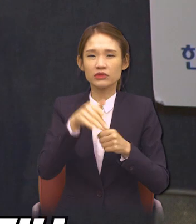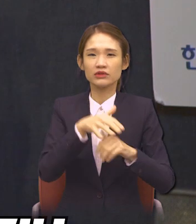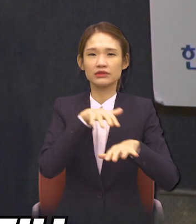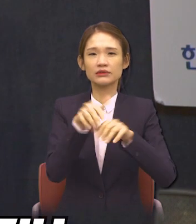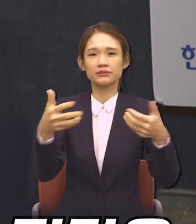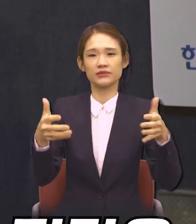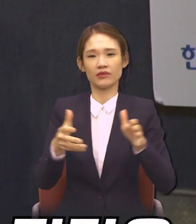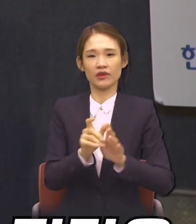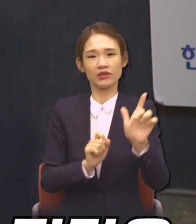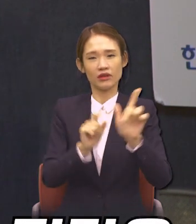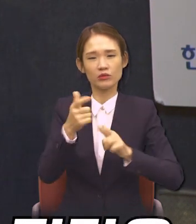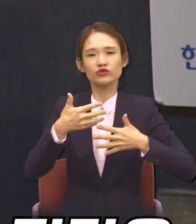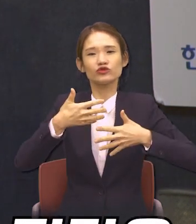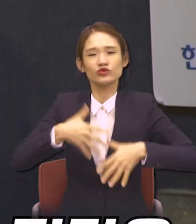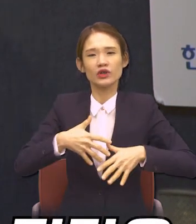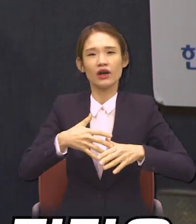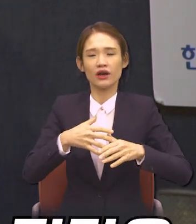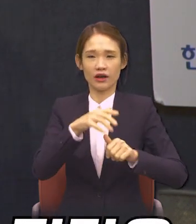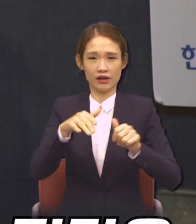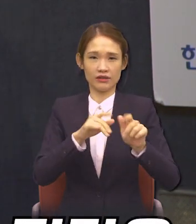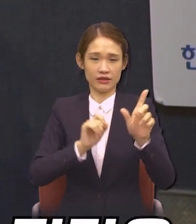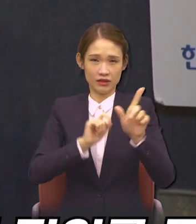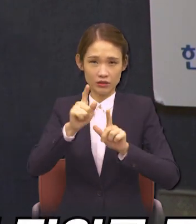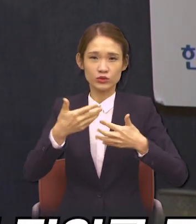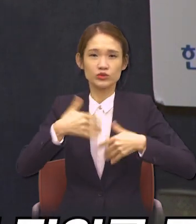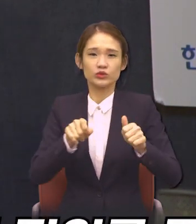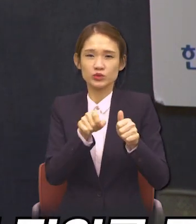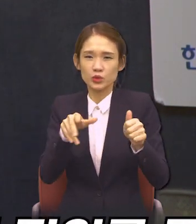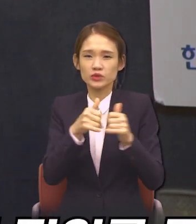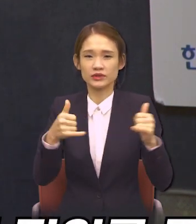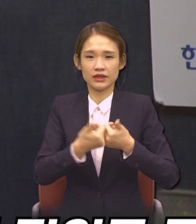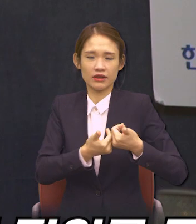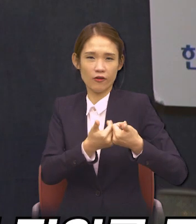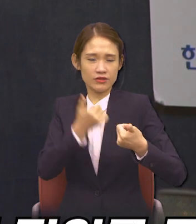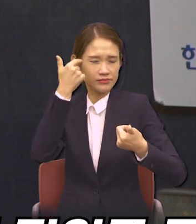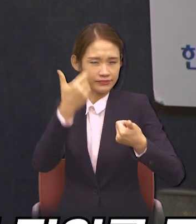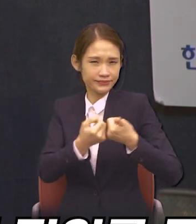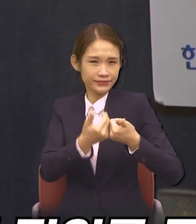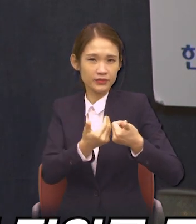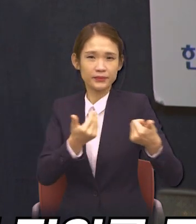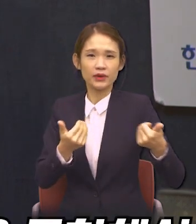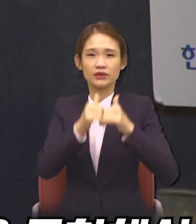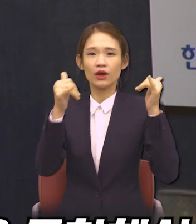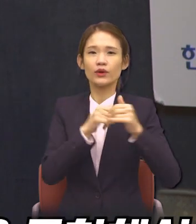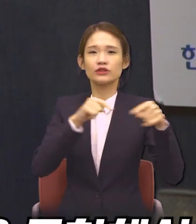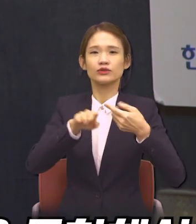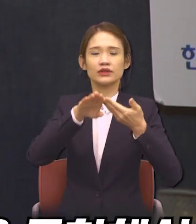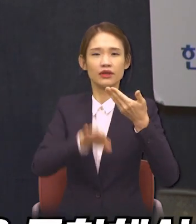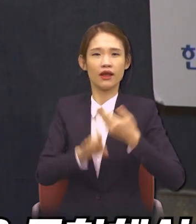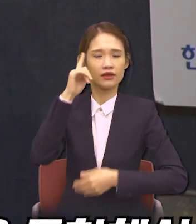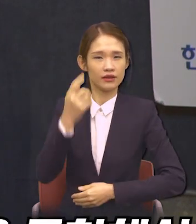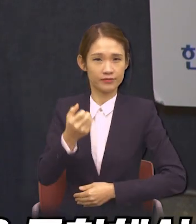집단은 대개는 이제 취약한 측면이 있는 소수자 집단을 열등하다고 생각한다거나 뭐 사회적 지위를 좀 낮게